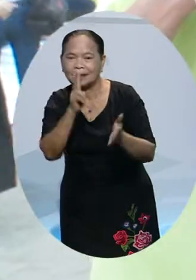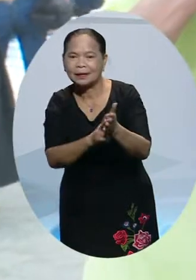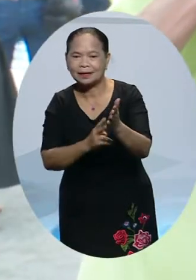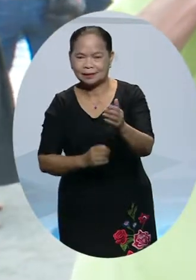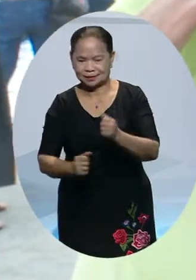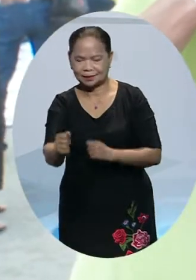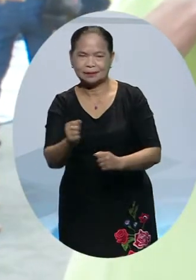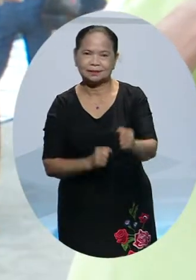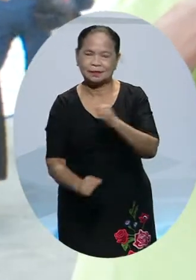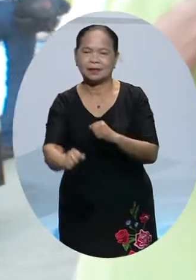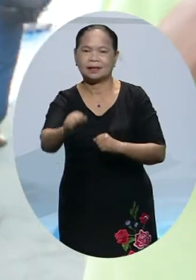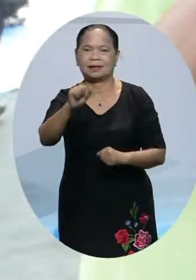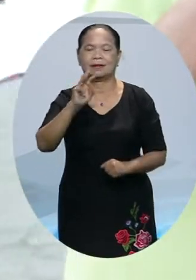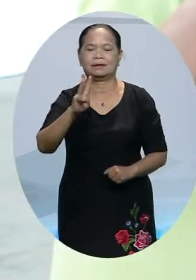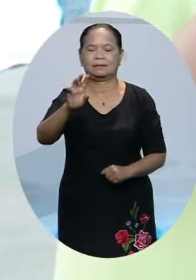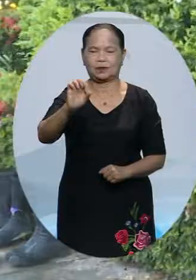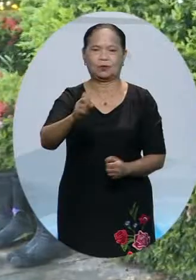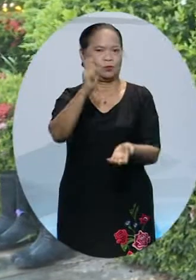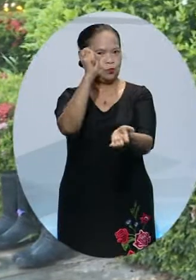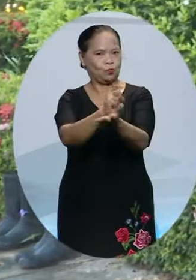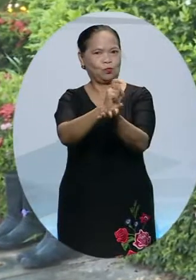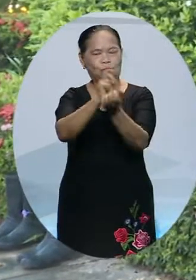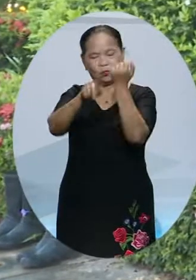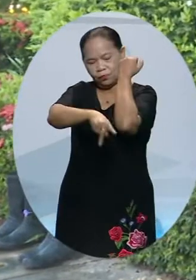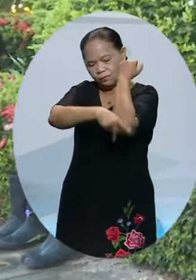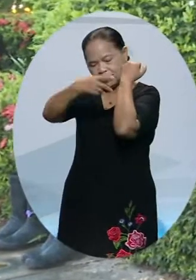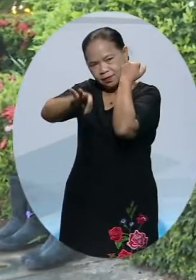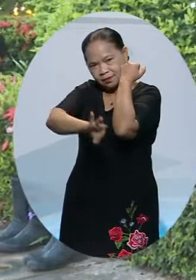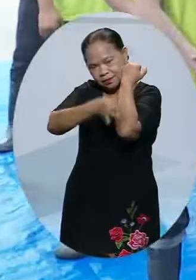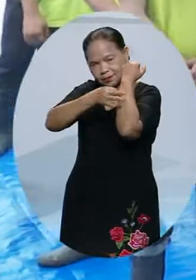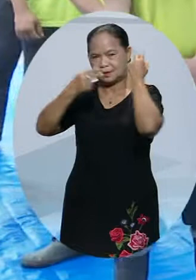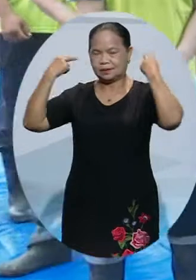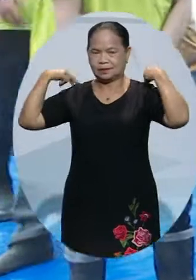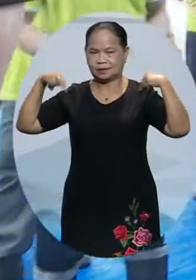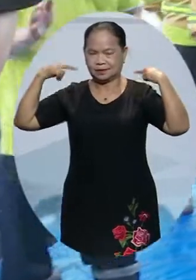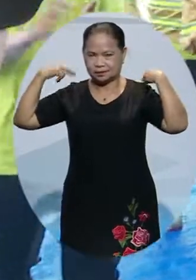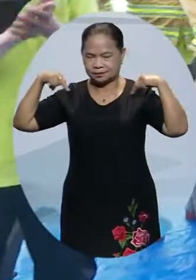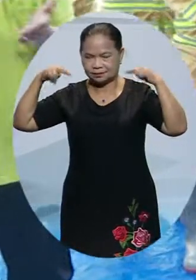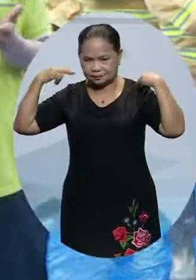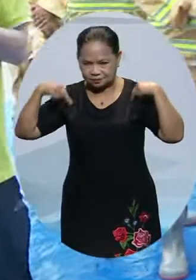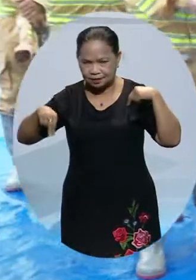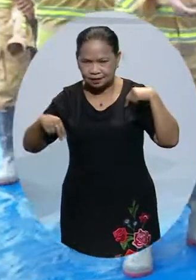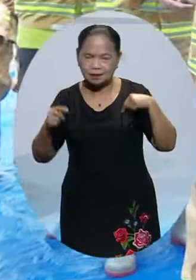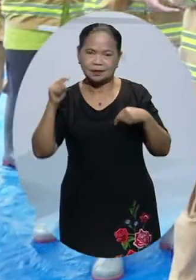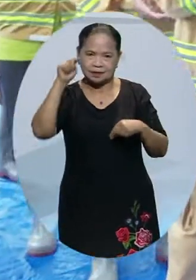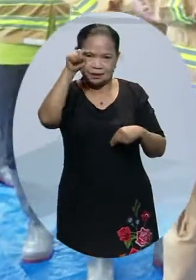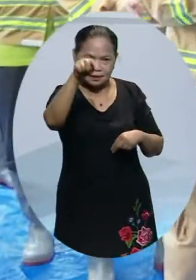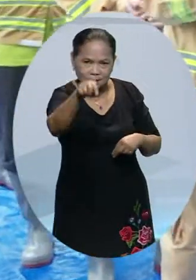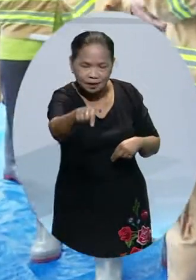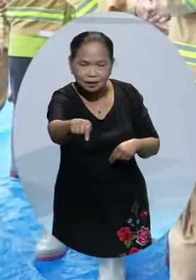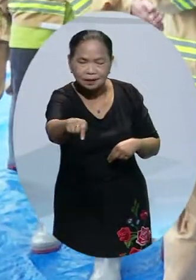hành VWS. Với đầy đủ phương tiện chuyên môn, Cảnh sát phòng cháy chữa cháy và cứu hộ cứu nạn đã hướng dẫn cho công nhân